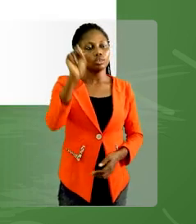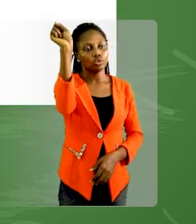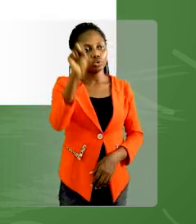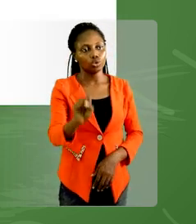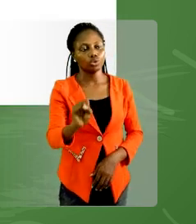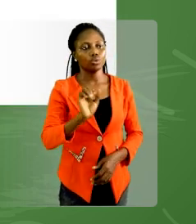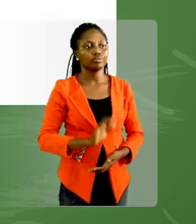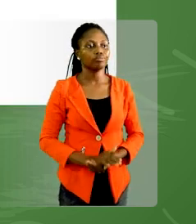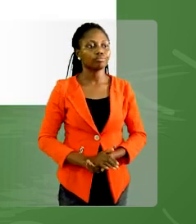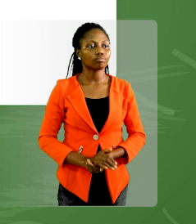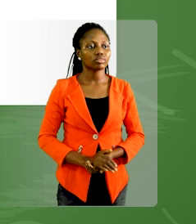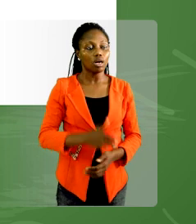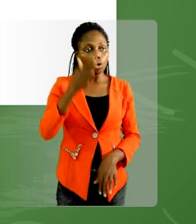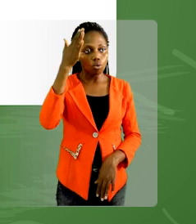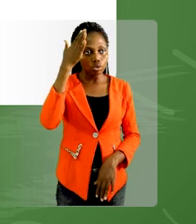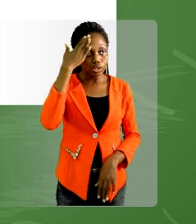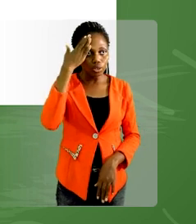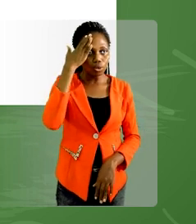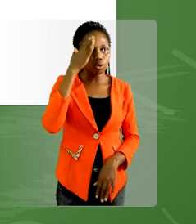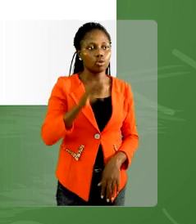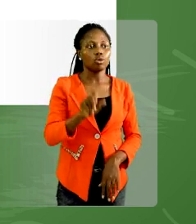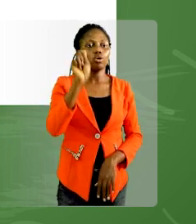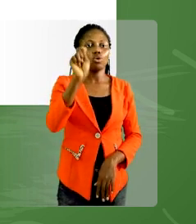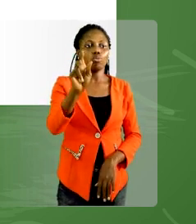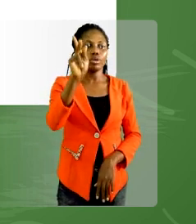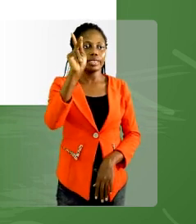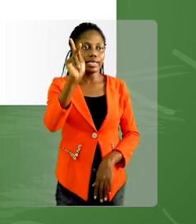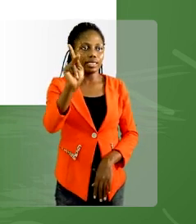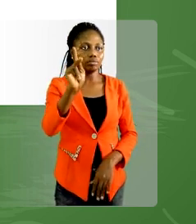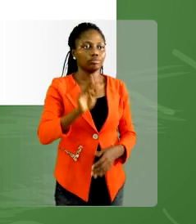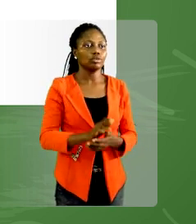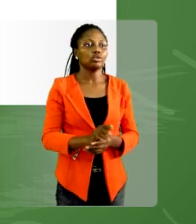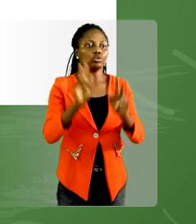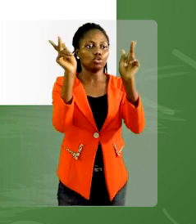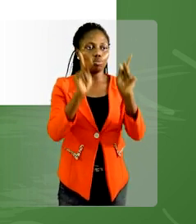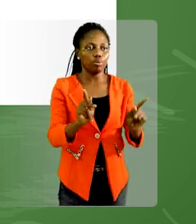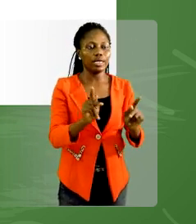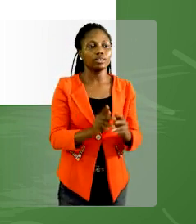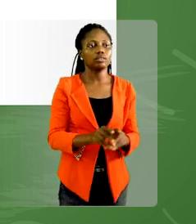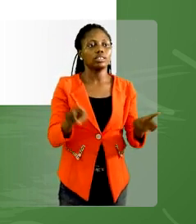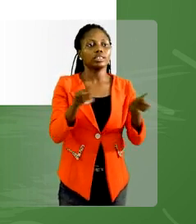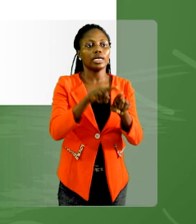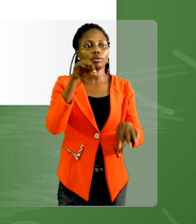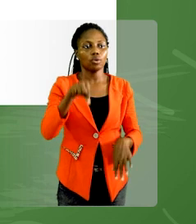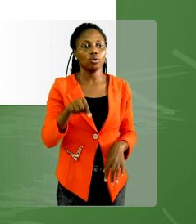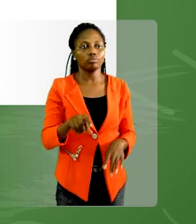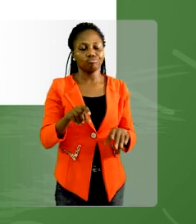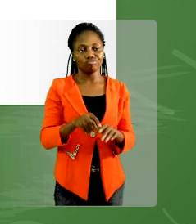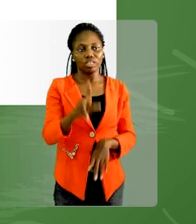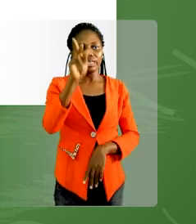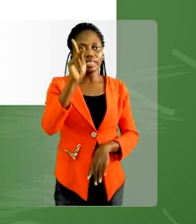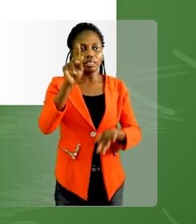Résolution. Considérons un point K du plan tel que K a pour coordonnées X,